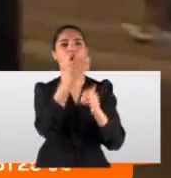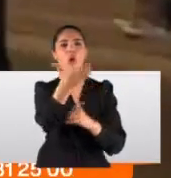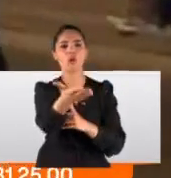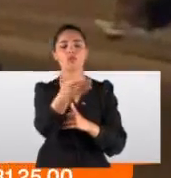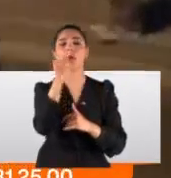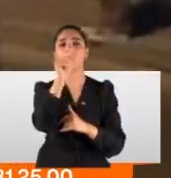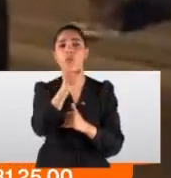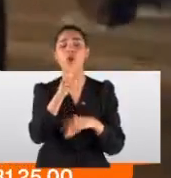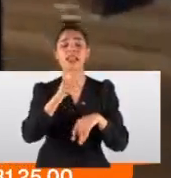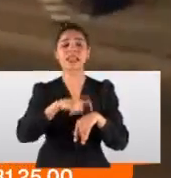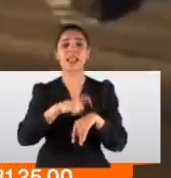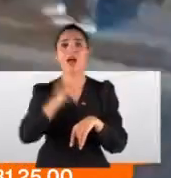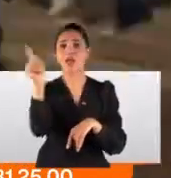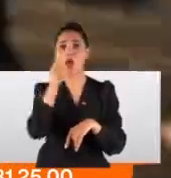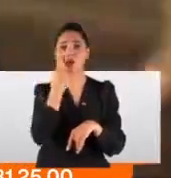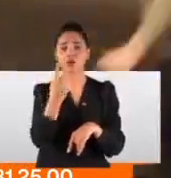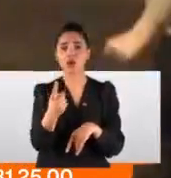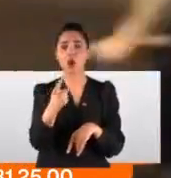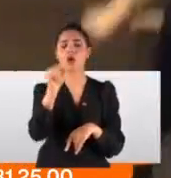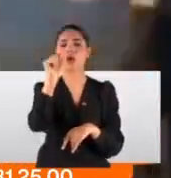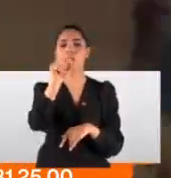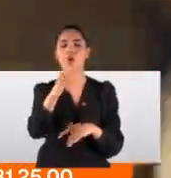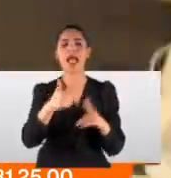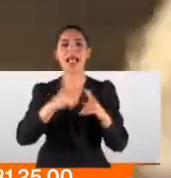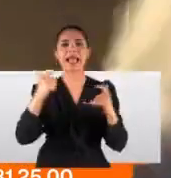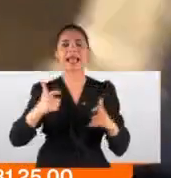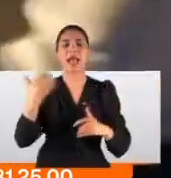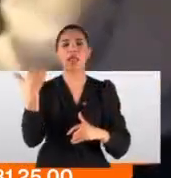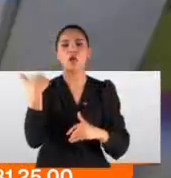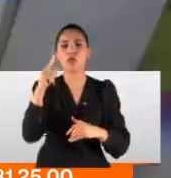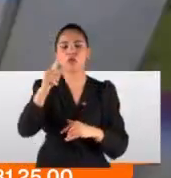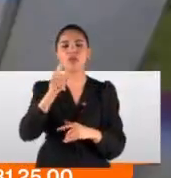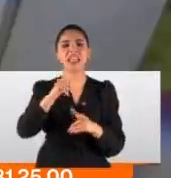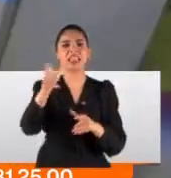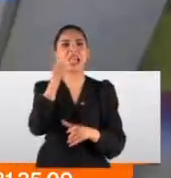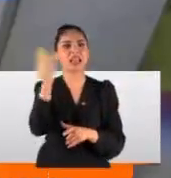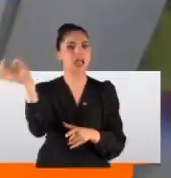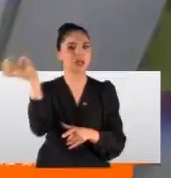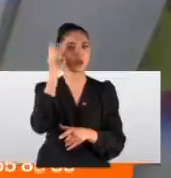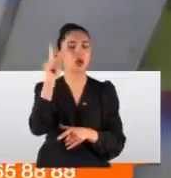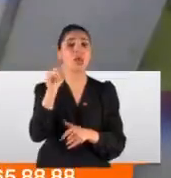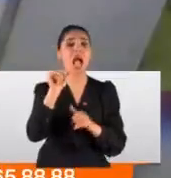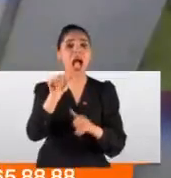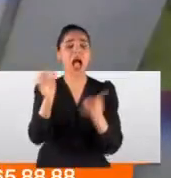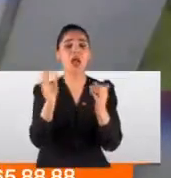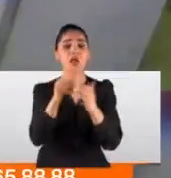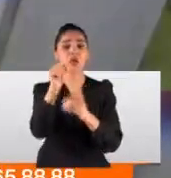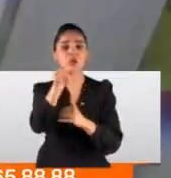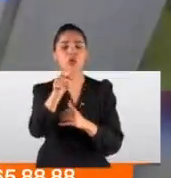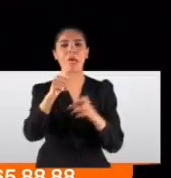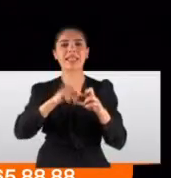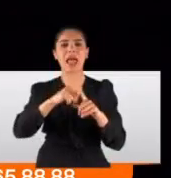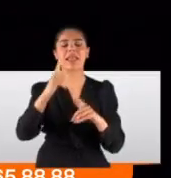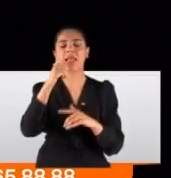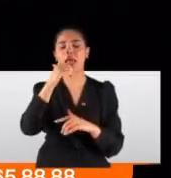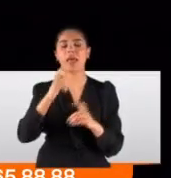Saat 22.00. Genelkurmay karargahından silah sesleri duyuldu. Aynı saatlerde bir grup darbeci asker TRT Genel